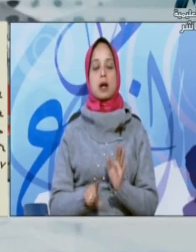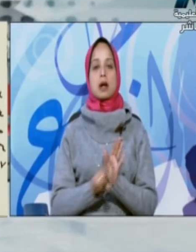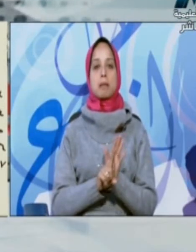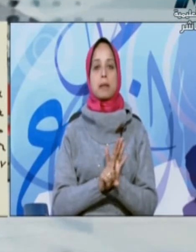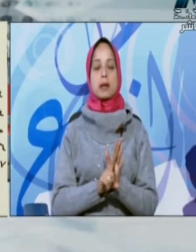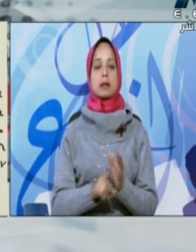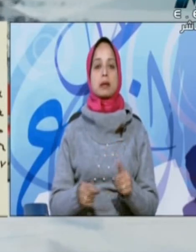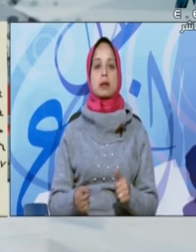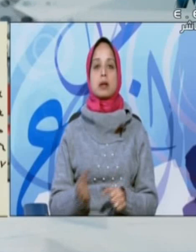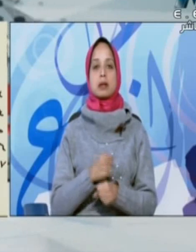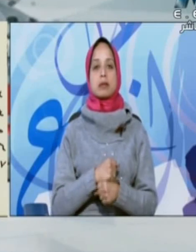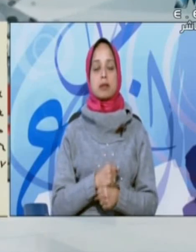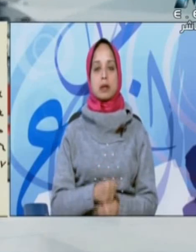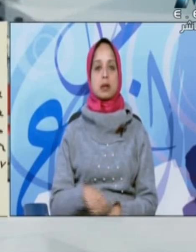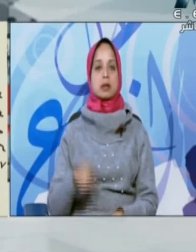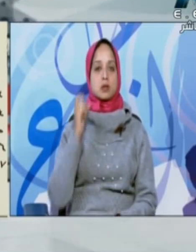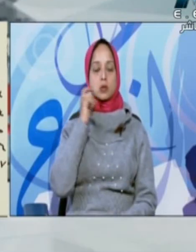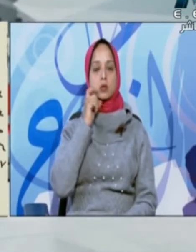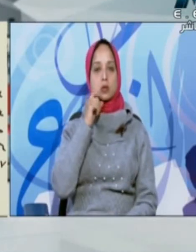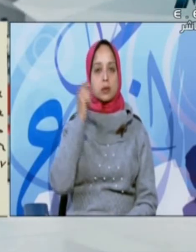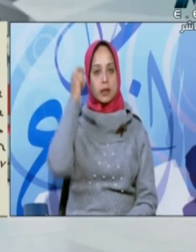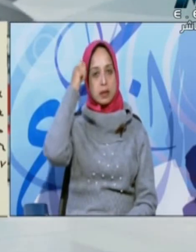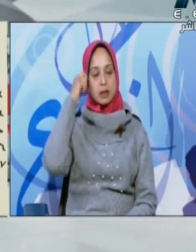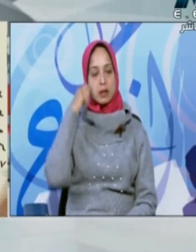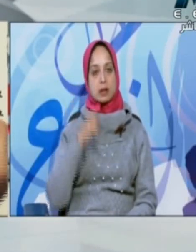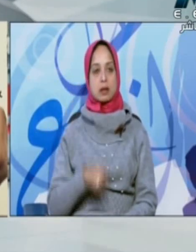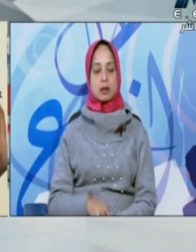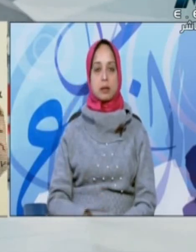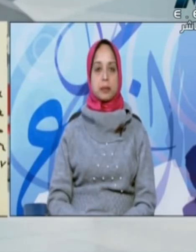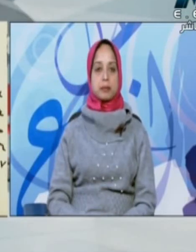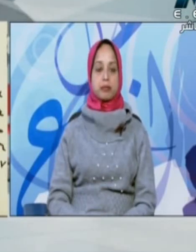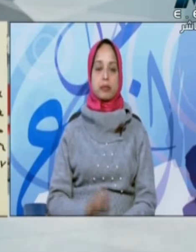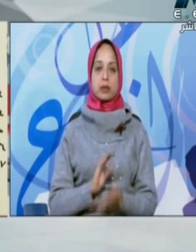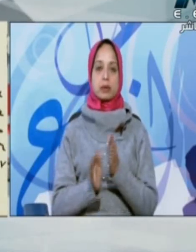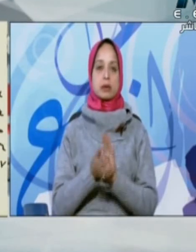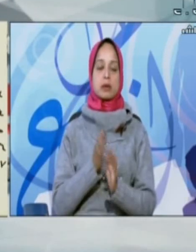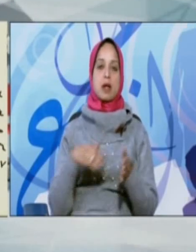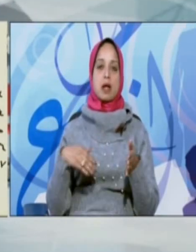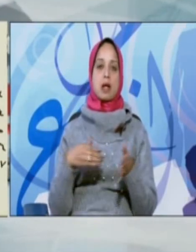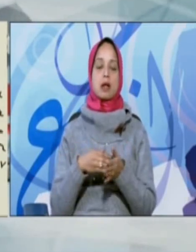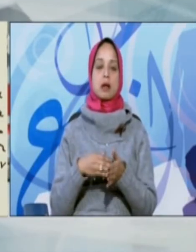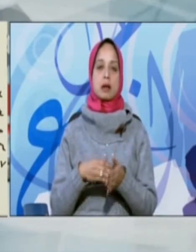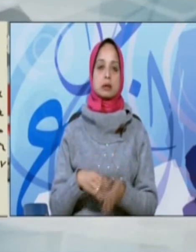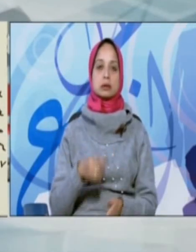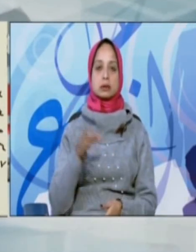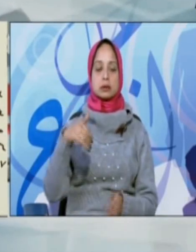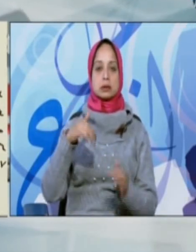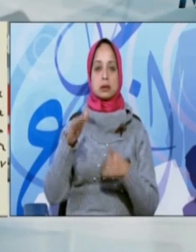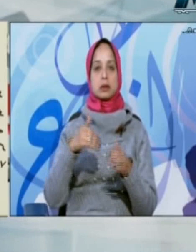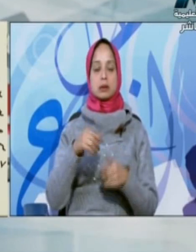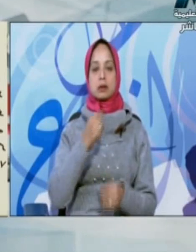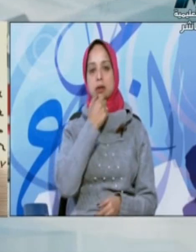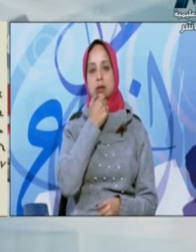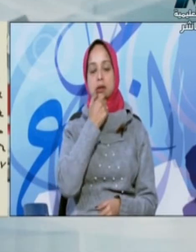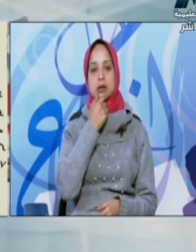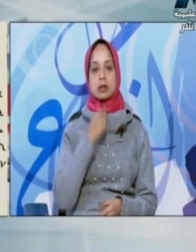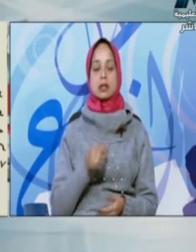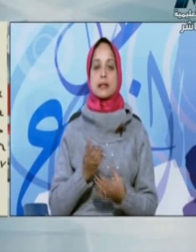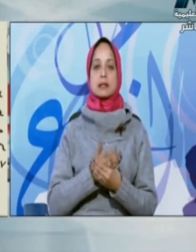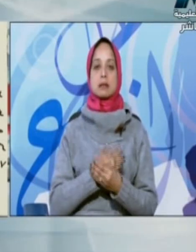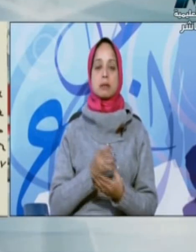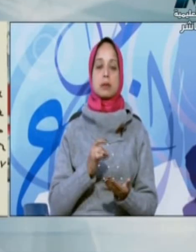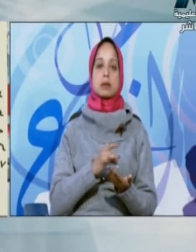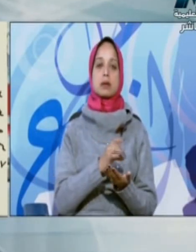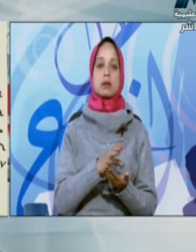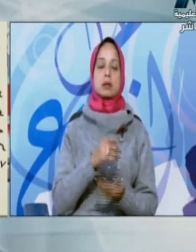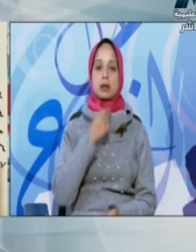المواصلات الإنجليزية في التحفظ لنقل تبرير بقاء الجيش الإنجليزي. هنا قال لك إنهاء الاحتلال البريطاني بواسطة رحيل إنجلترا، تبقى ده بيلغي التحفظ